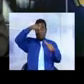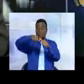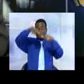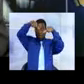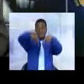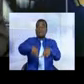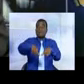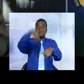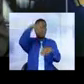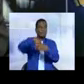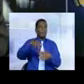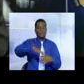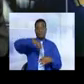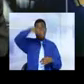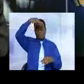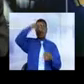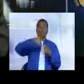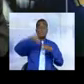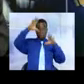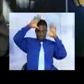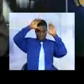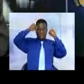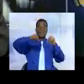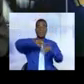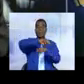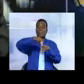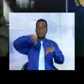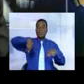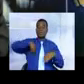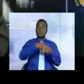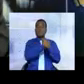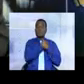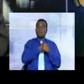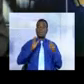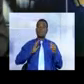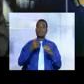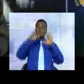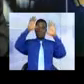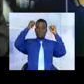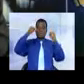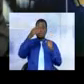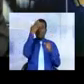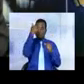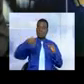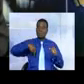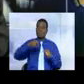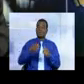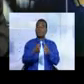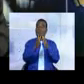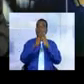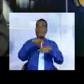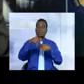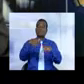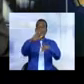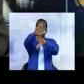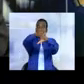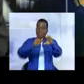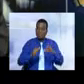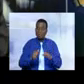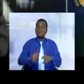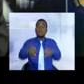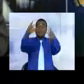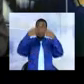reste dans l'esprit du président de la République, que nous aimons notre président. C'est pourquoi nous allons vous appeler de